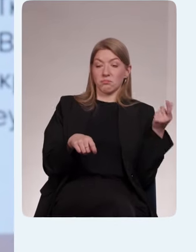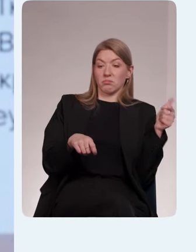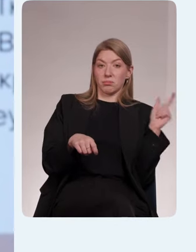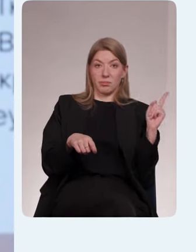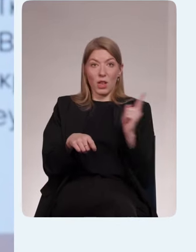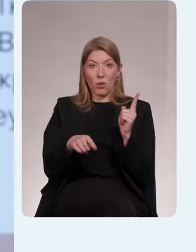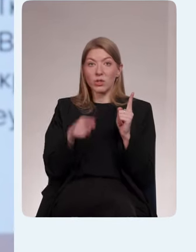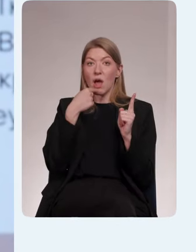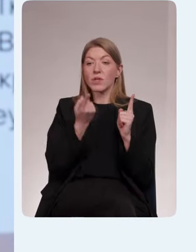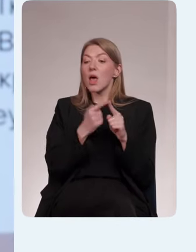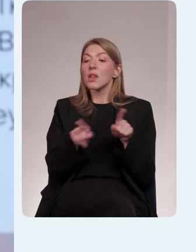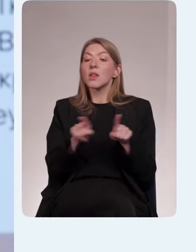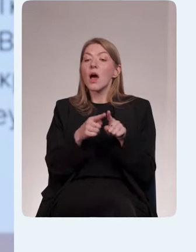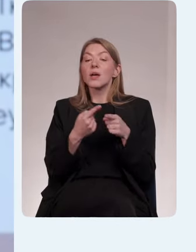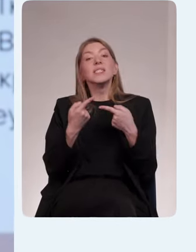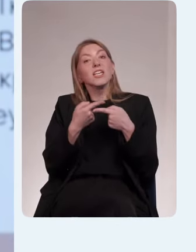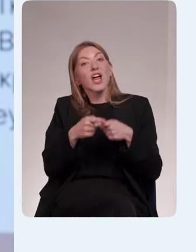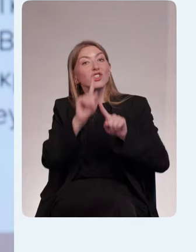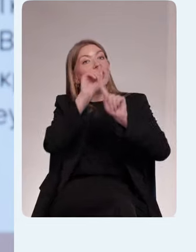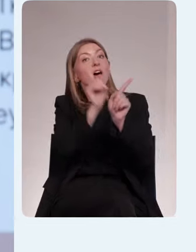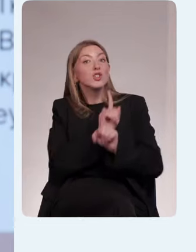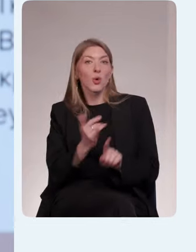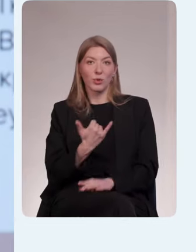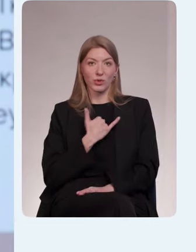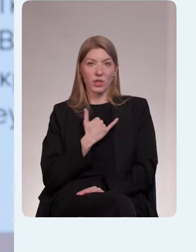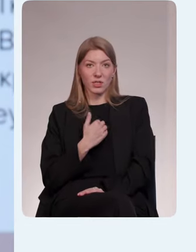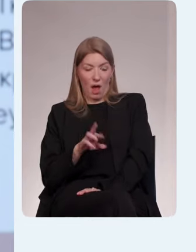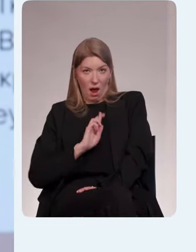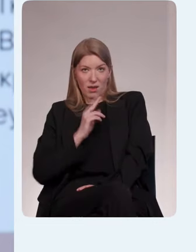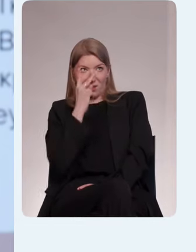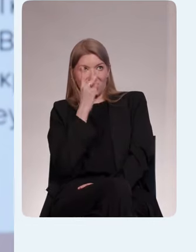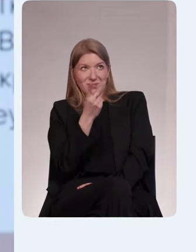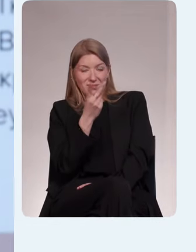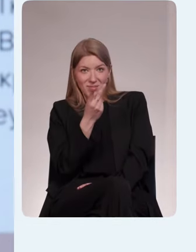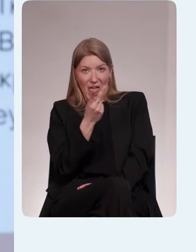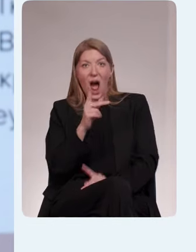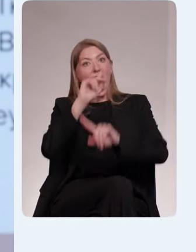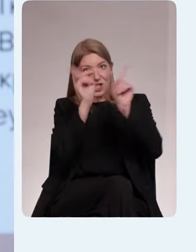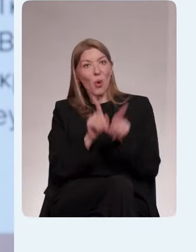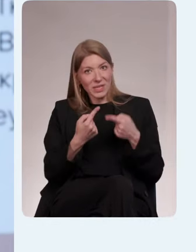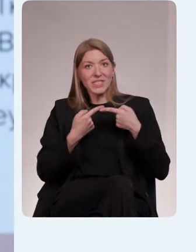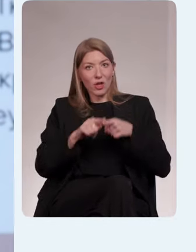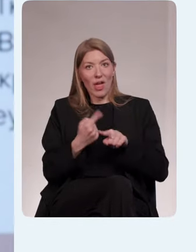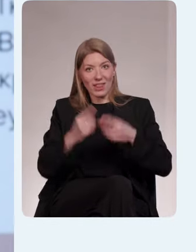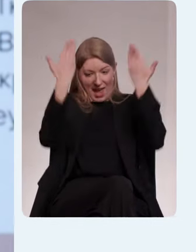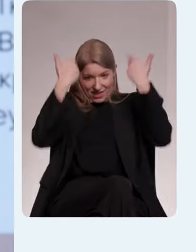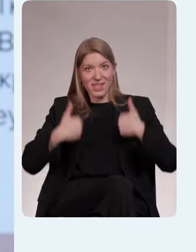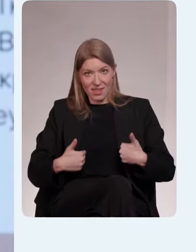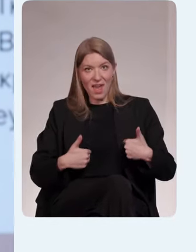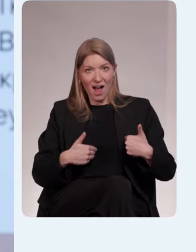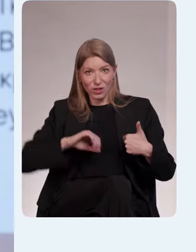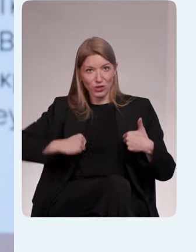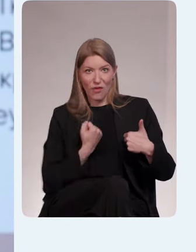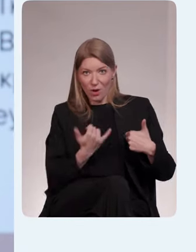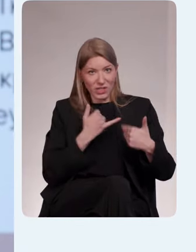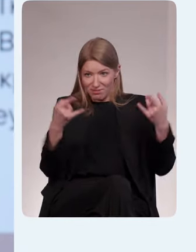такая особенность технологии у нас. Я говорю, особенность технологии здесь я, чувак, а мы остались без